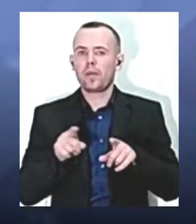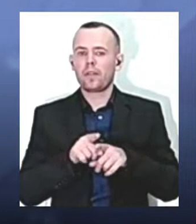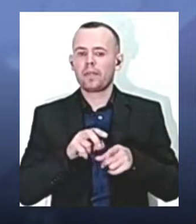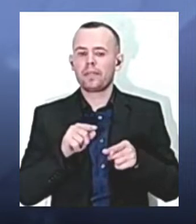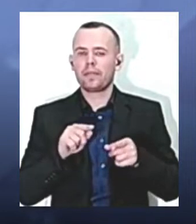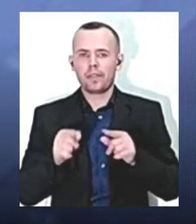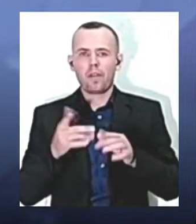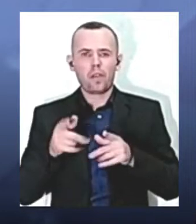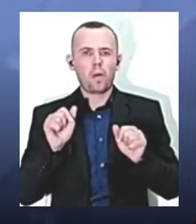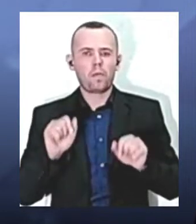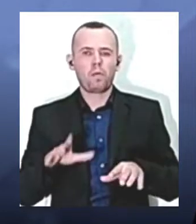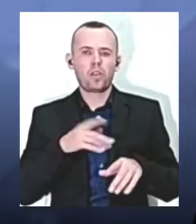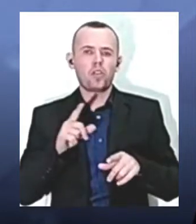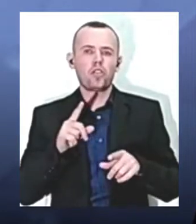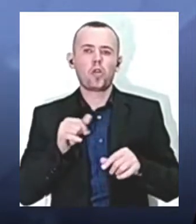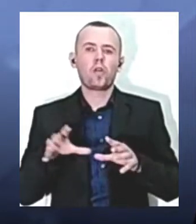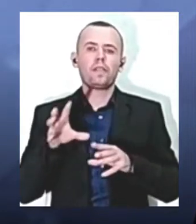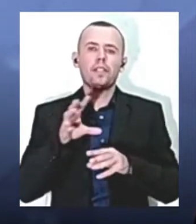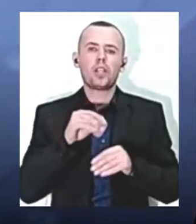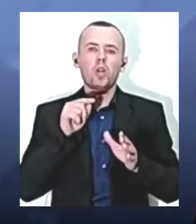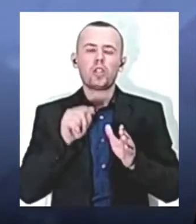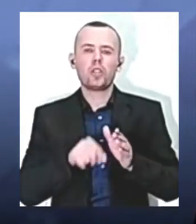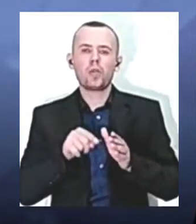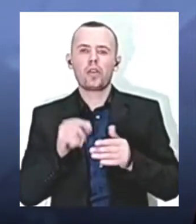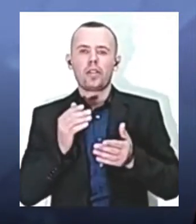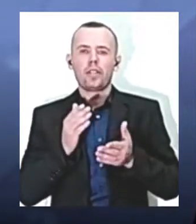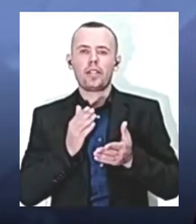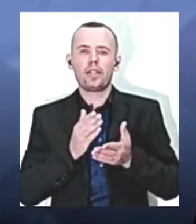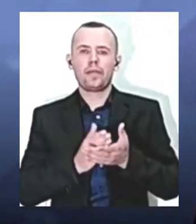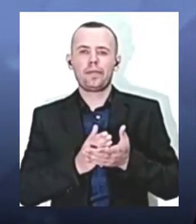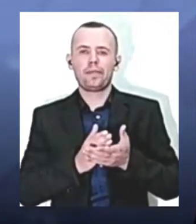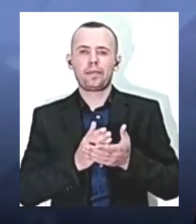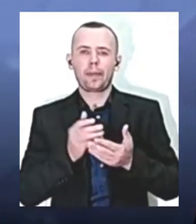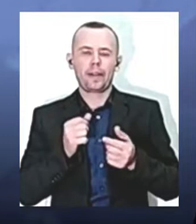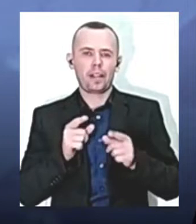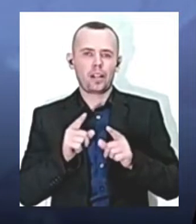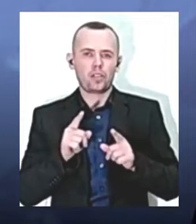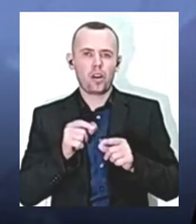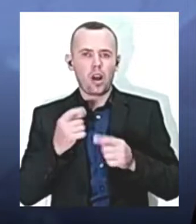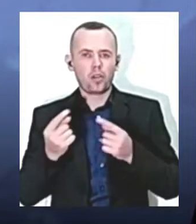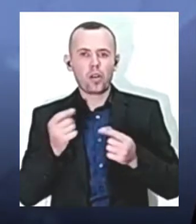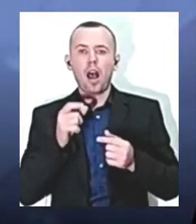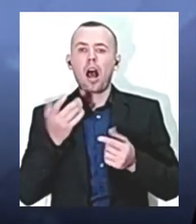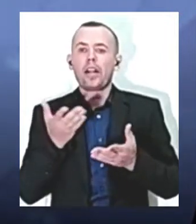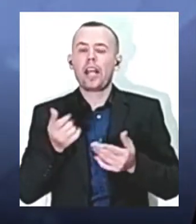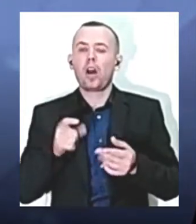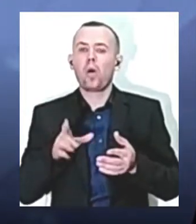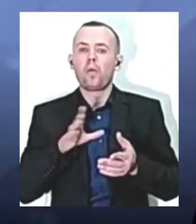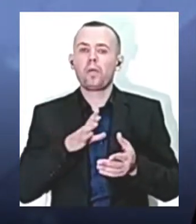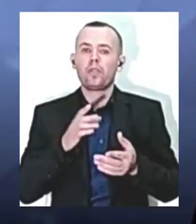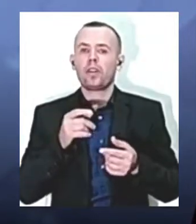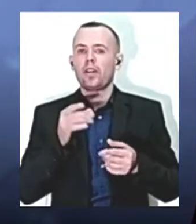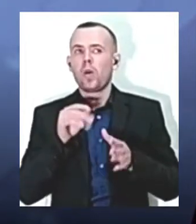умовно, всі судді думають і ось так розділити, як в нас вийшло в опитуваннях. Але додатково у нас є окремі вибірки по суддях,